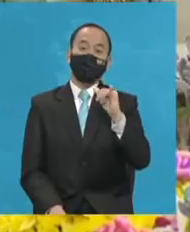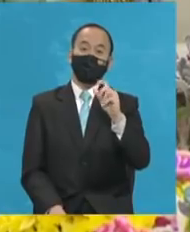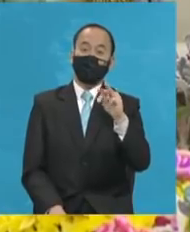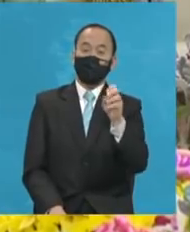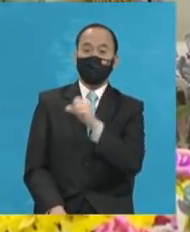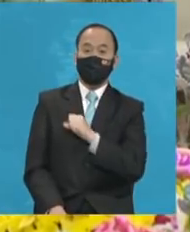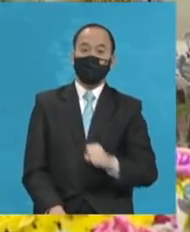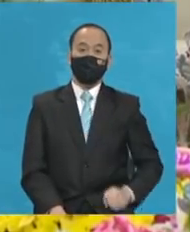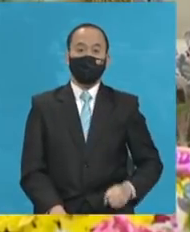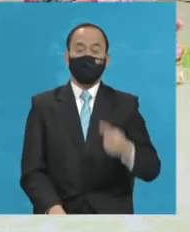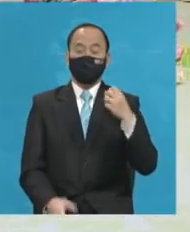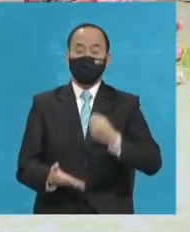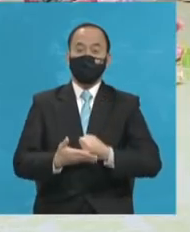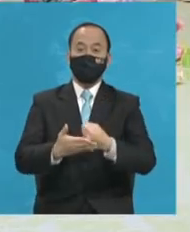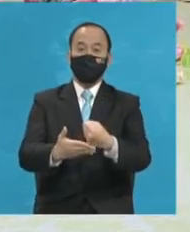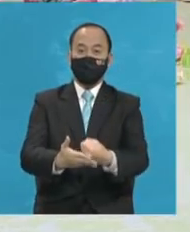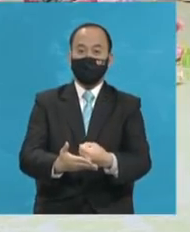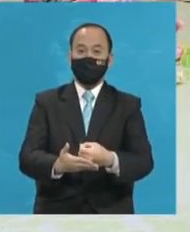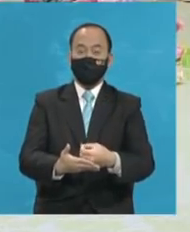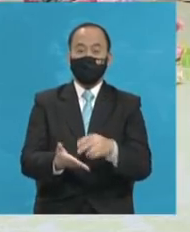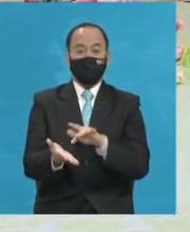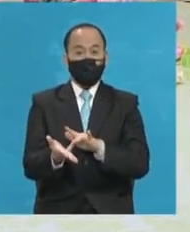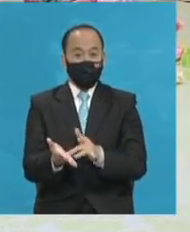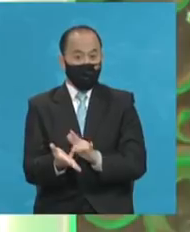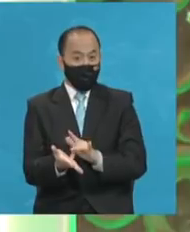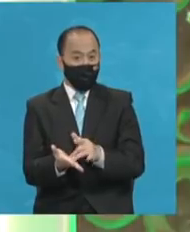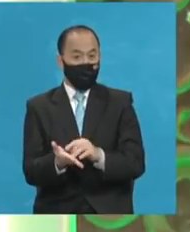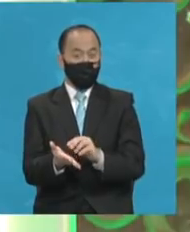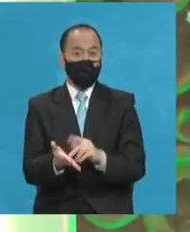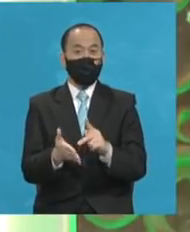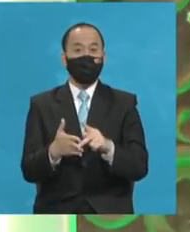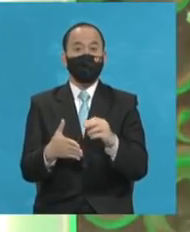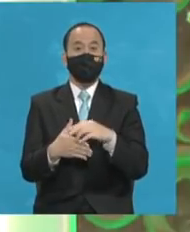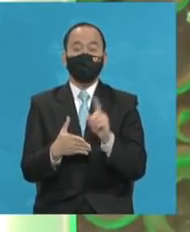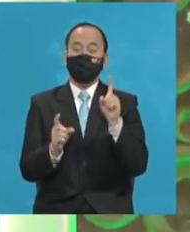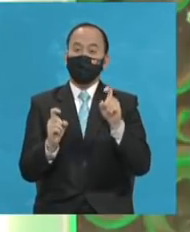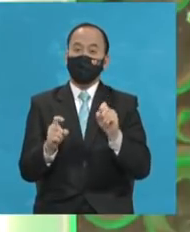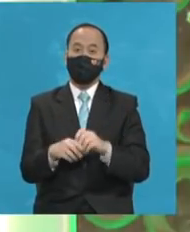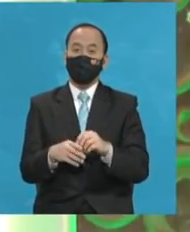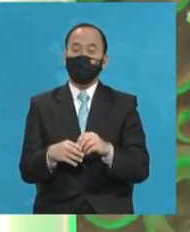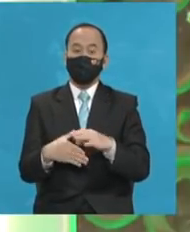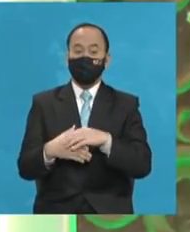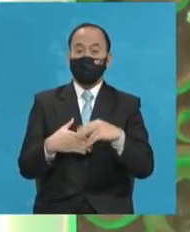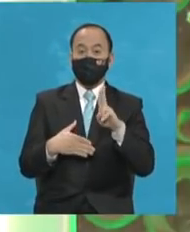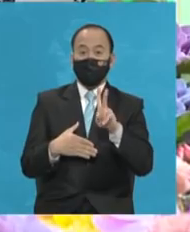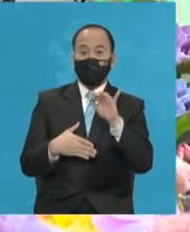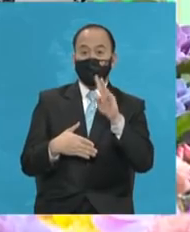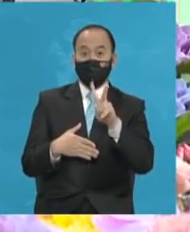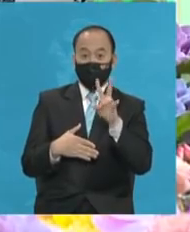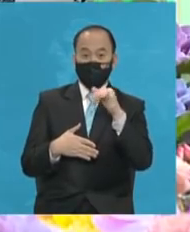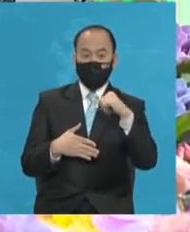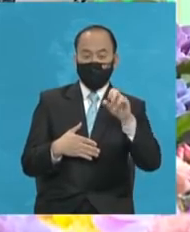perlengkapan perubatan dan Kiki pujian bernilai hampir dua juta Ringgit kepada Malaysia pada tahun